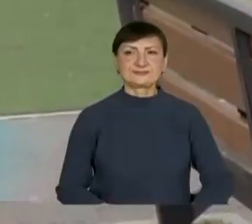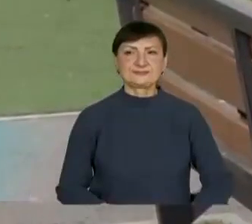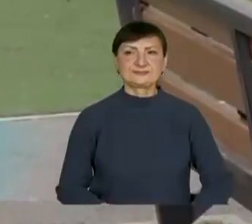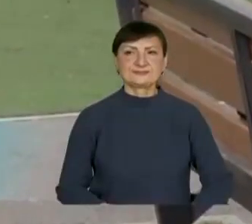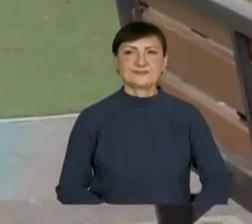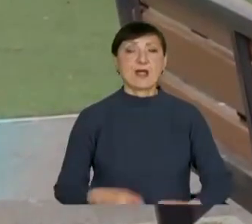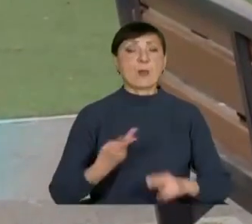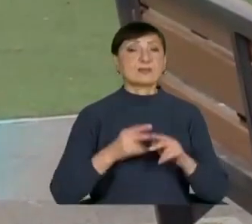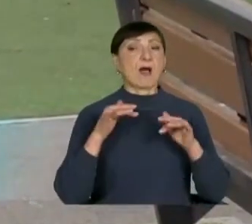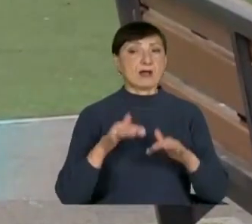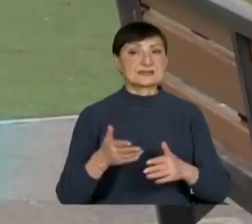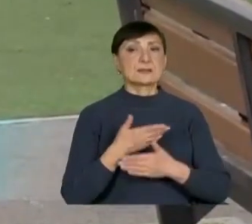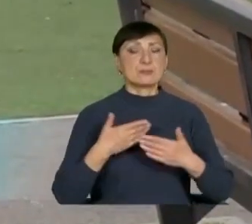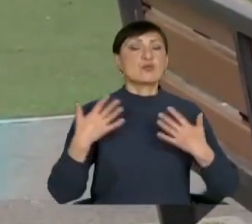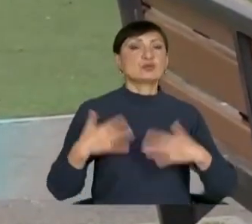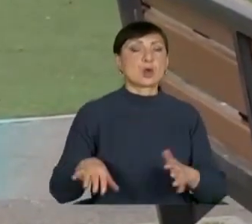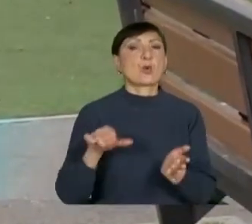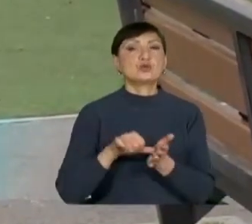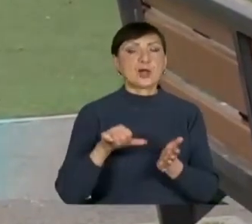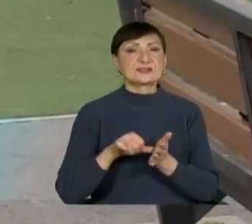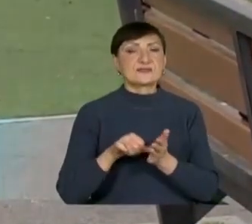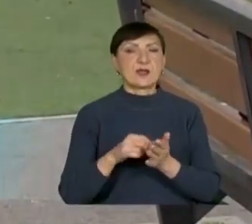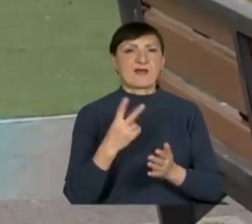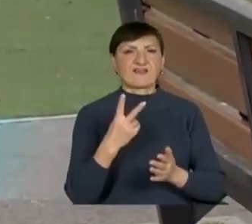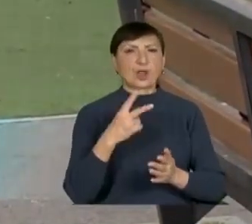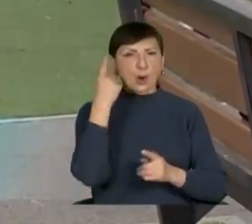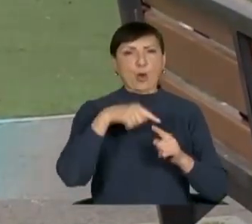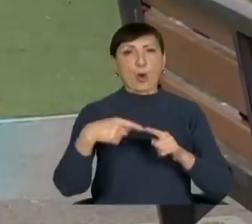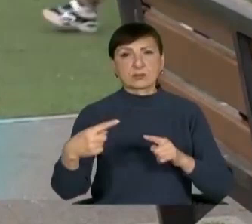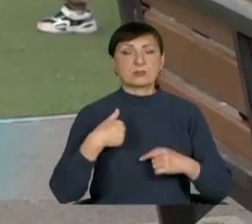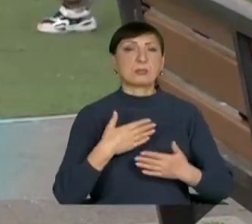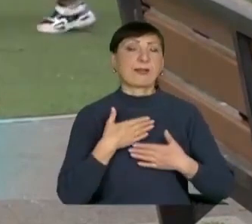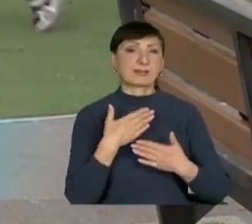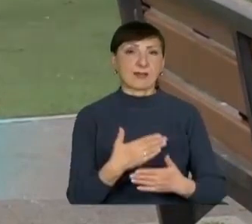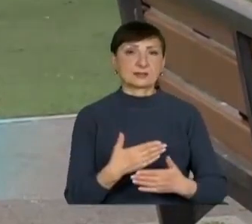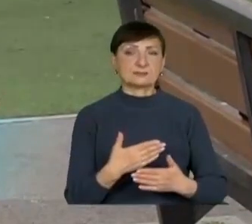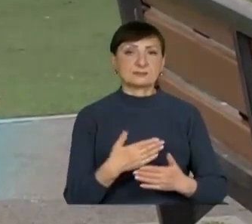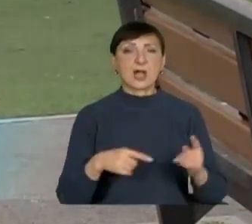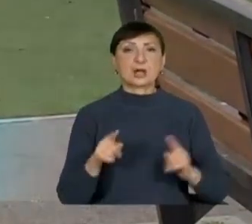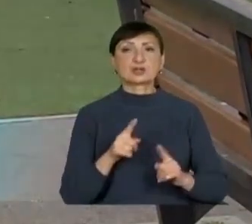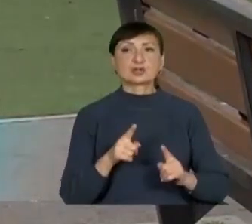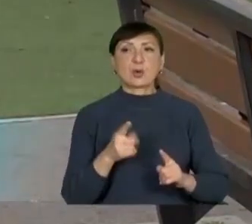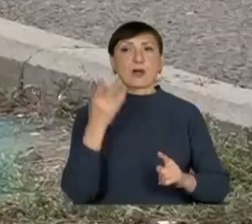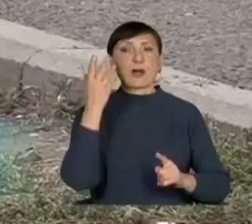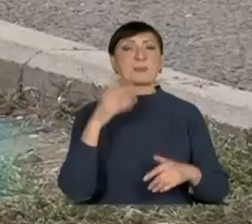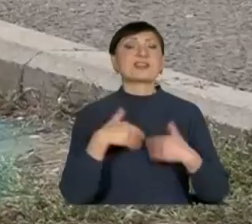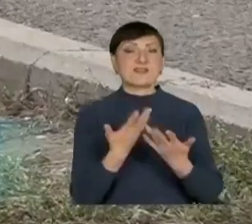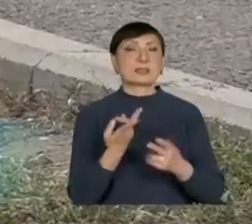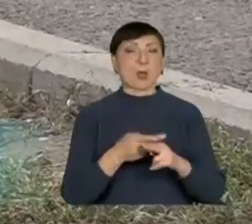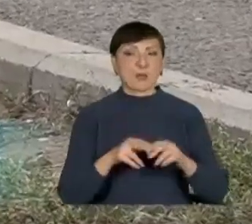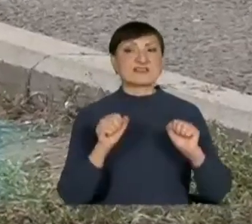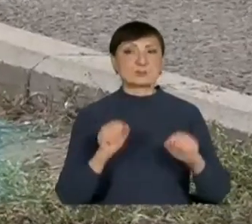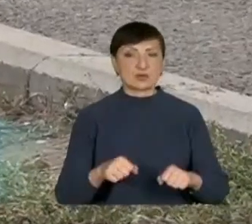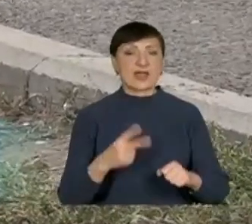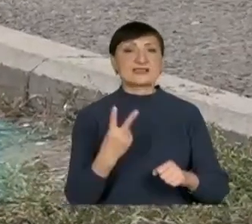По данной акции мы уже участвуем второй год. Мы очень благодарны, что предоставляют такую возможность.